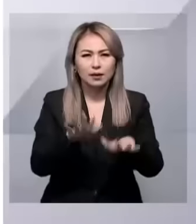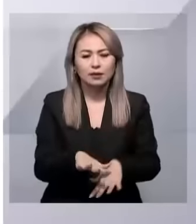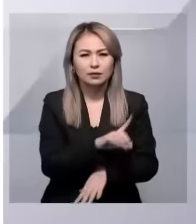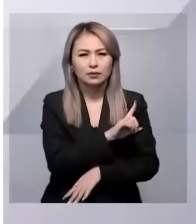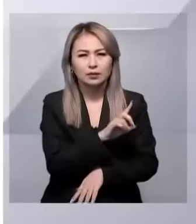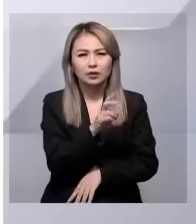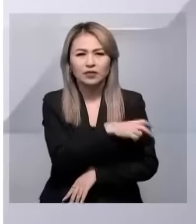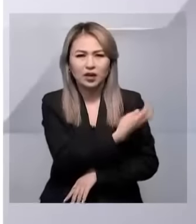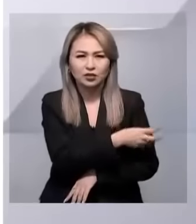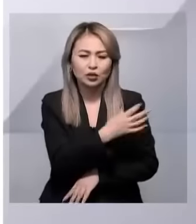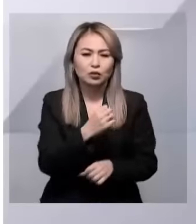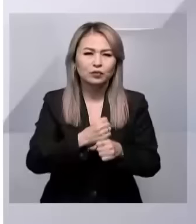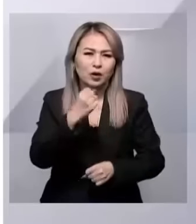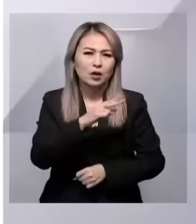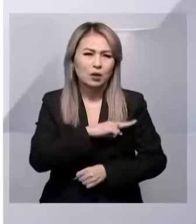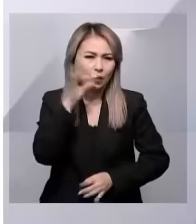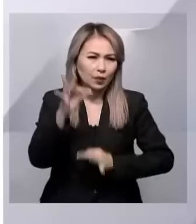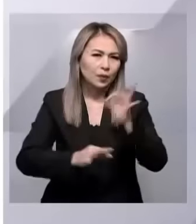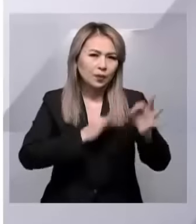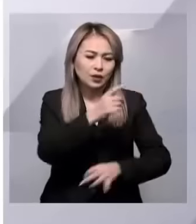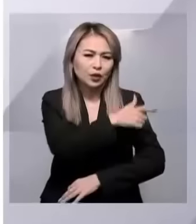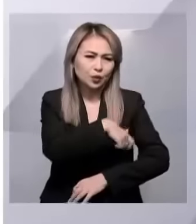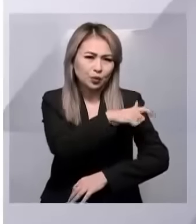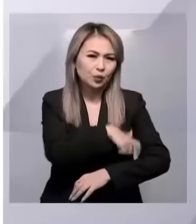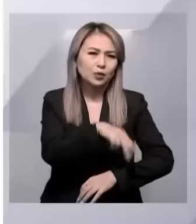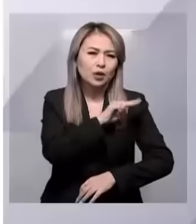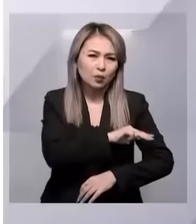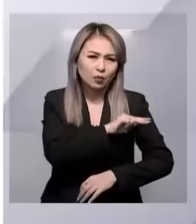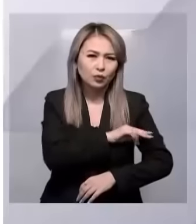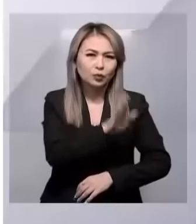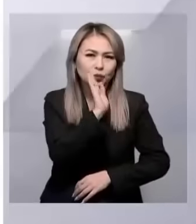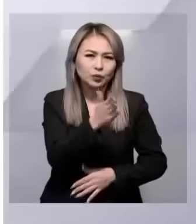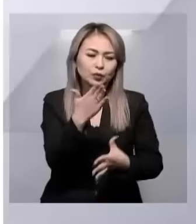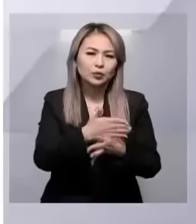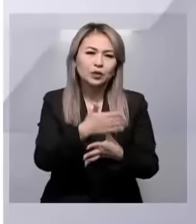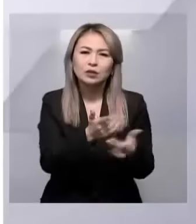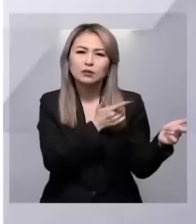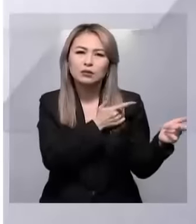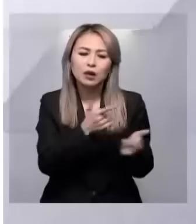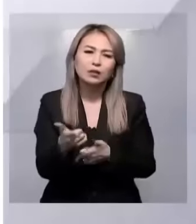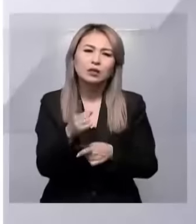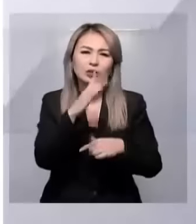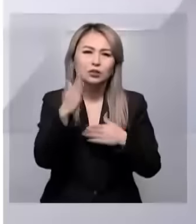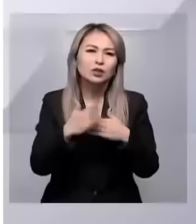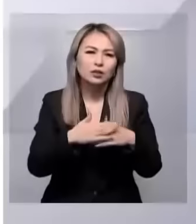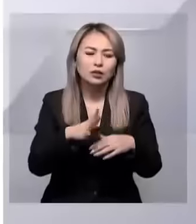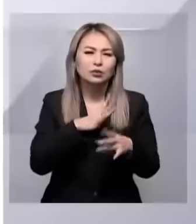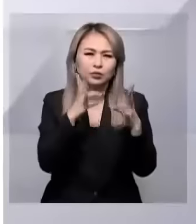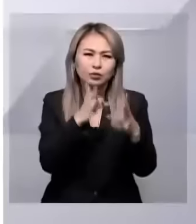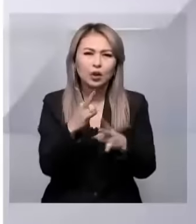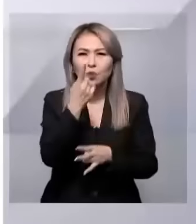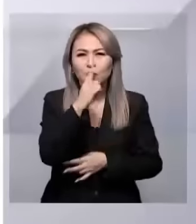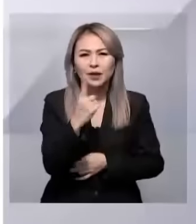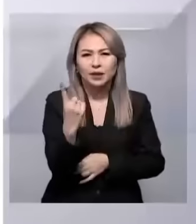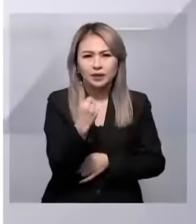Астаналық ақхалаттылар күшейтілген режимде жұмыс істейді. Дәрігерлер тұрғындарға тәулік бойына көмек көрсетуге дайын. Алда жалда жарақаттанған